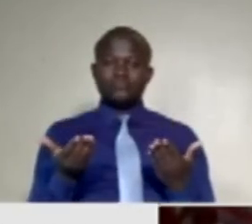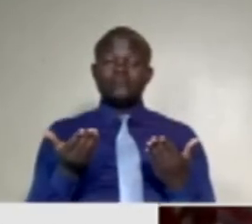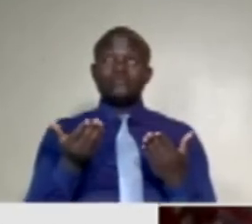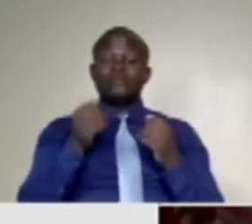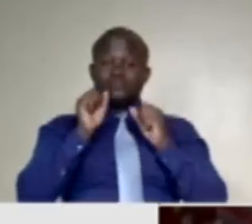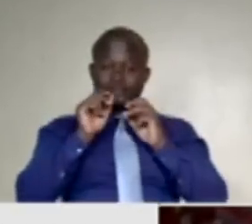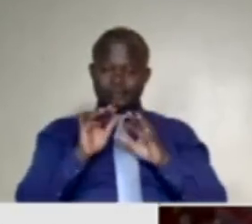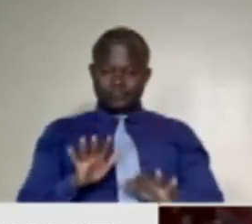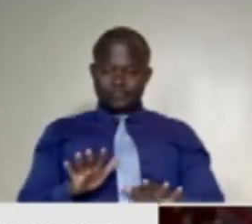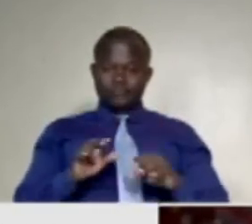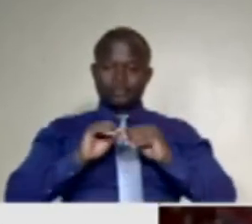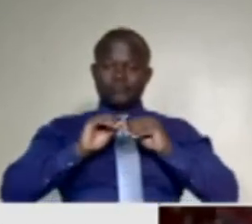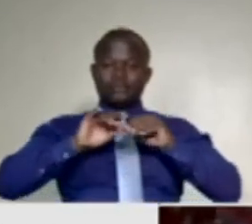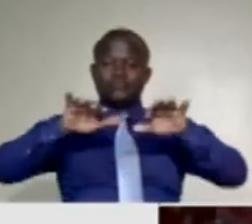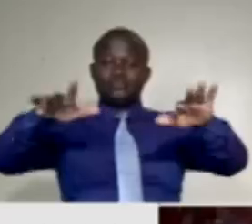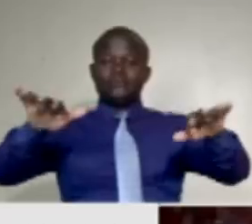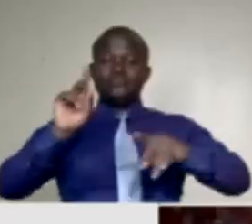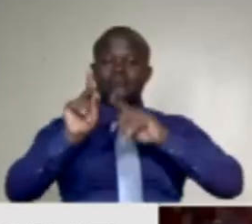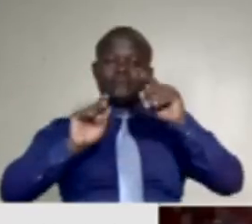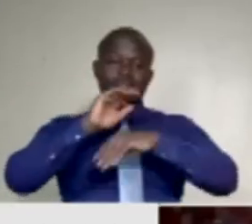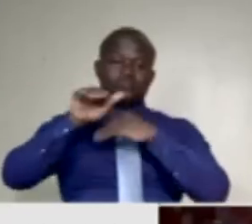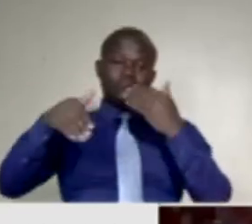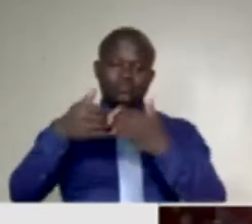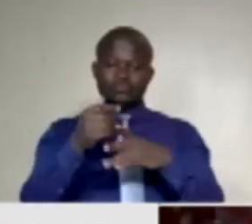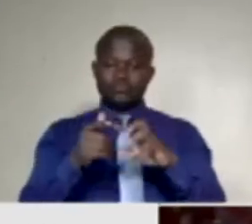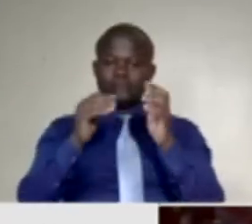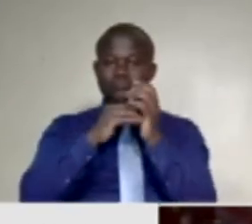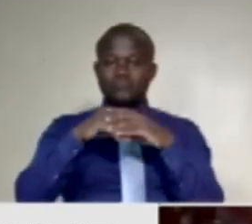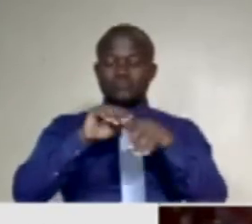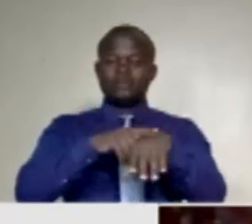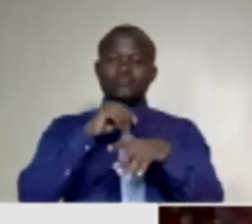umugisha bigakwira no mu baturage bose ariko